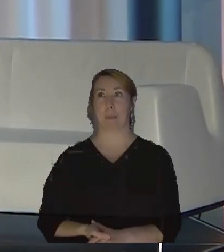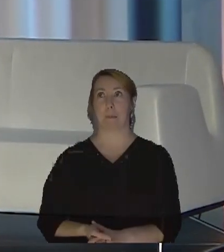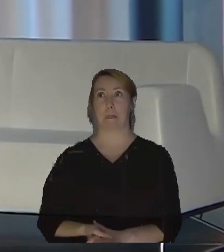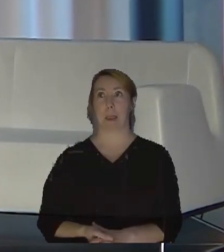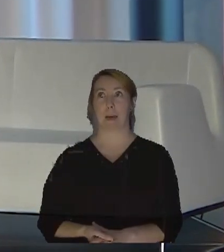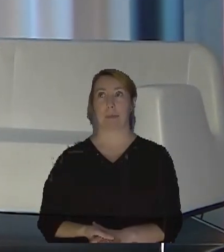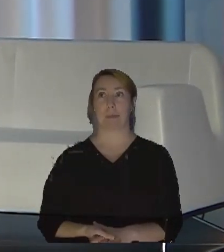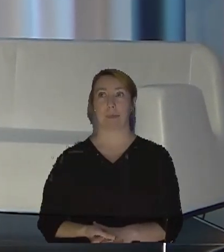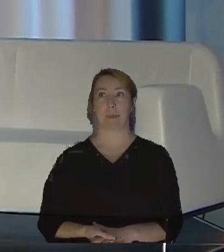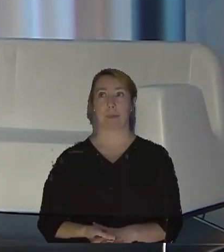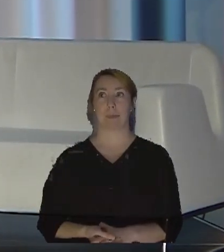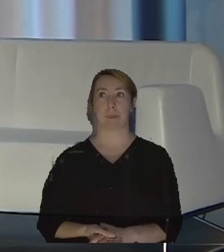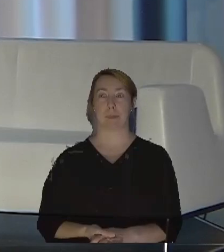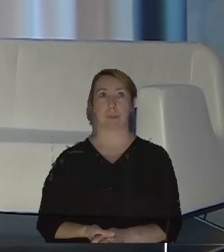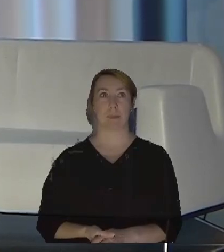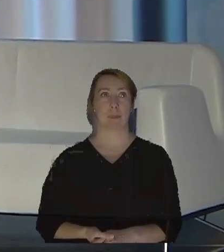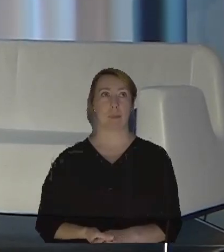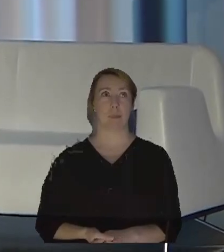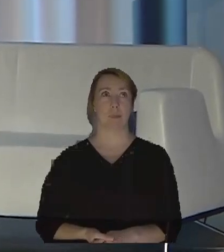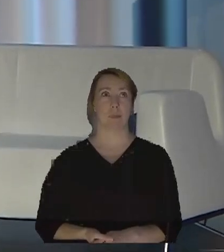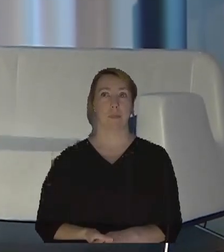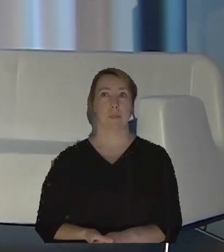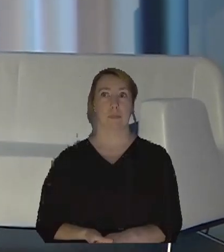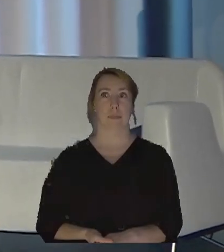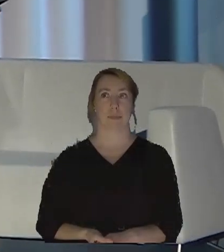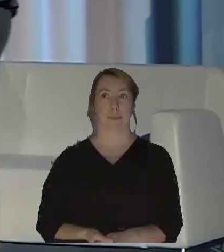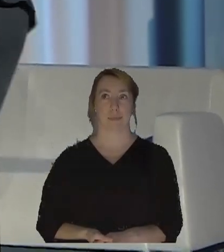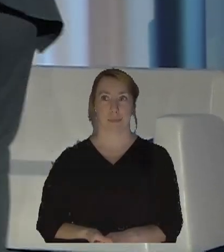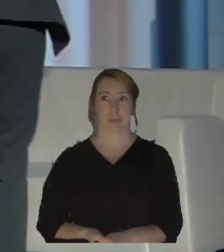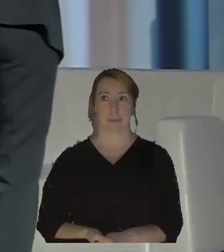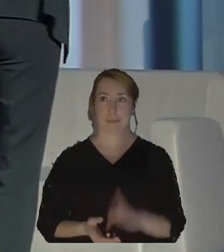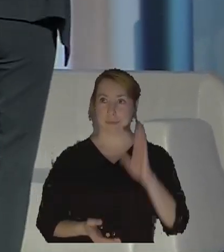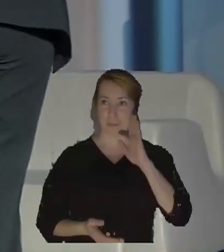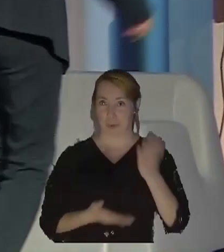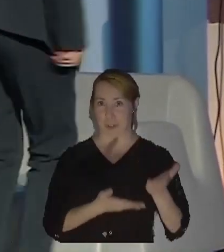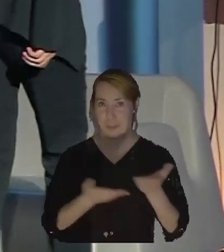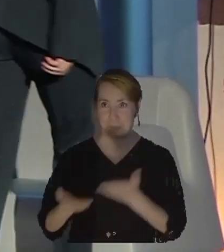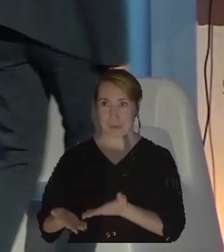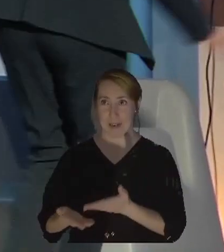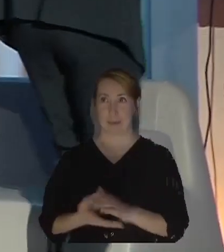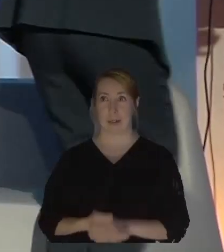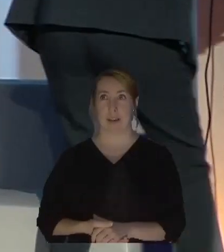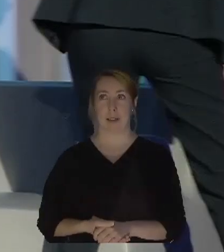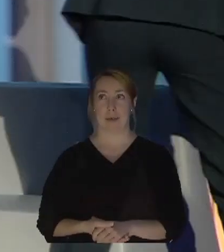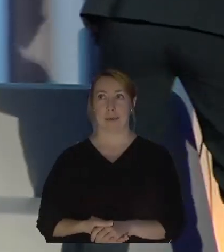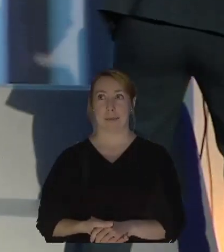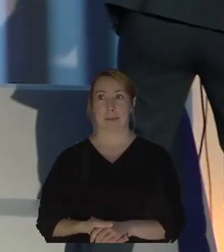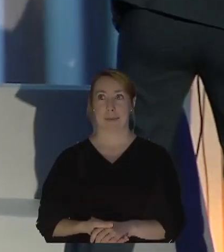I to jest, tam są schodki jakby co. Cześć, zapraszam cię.